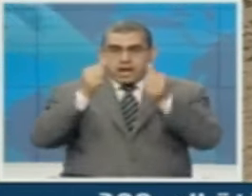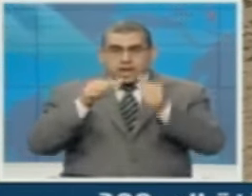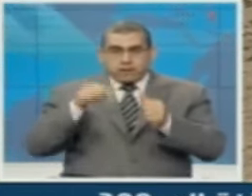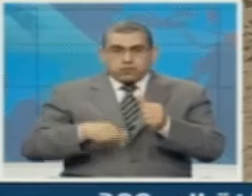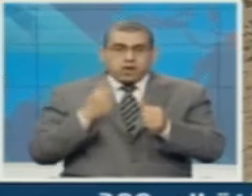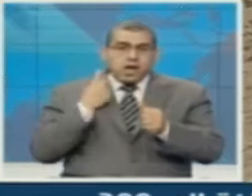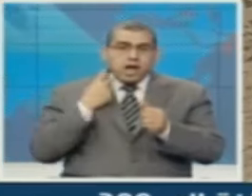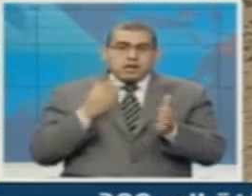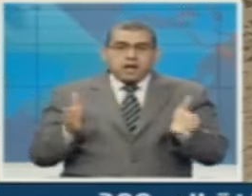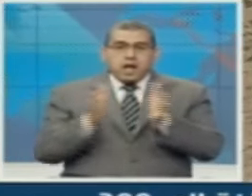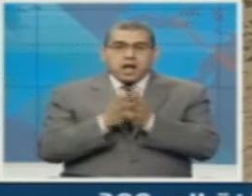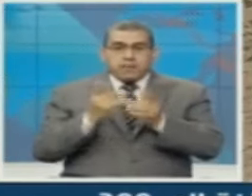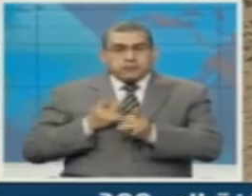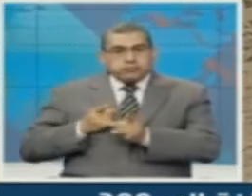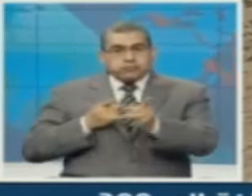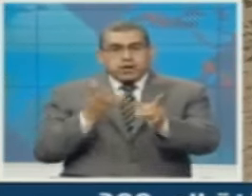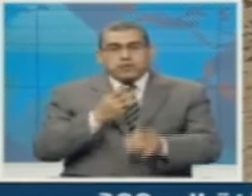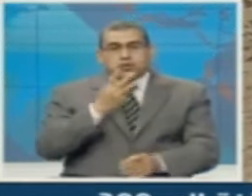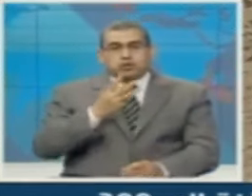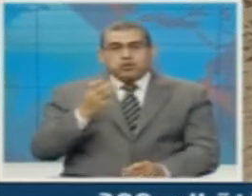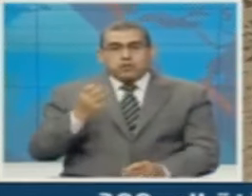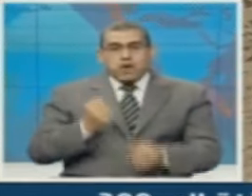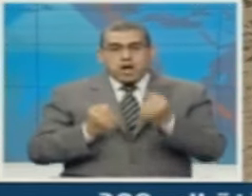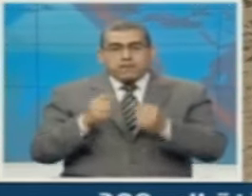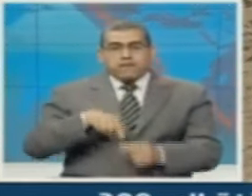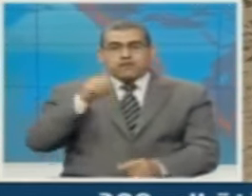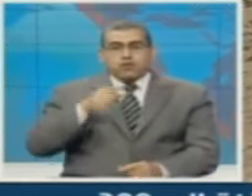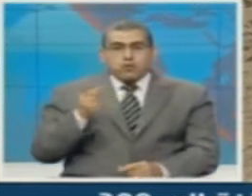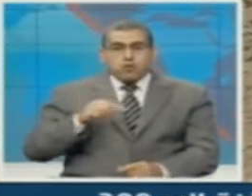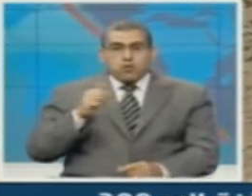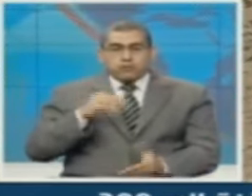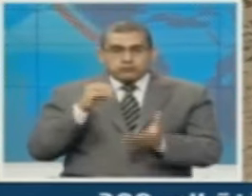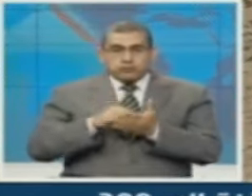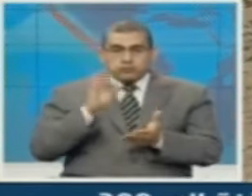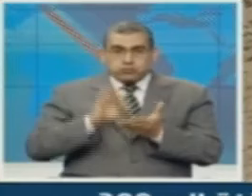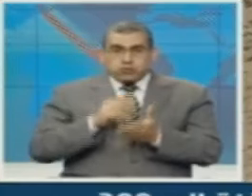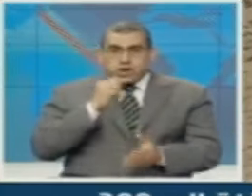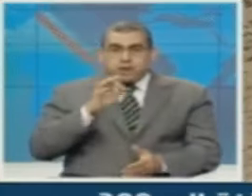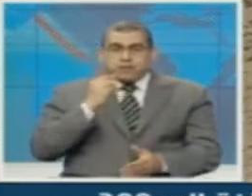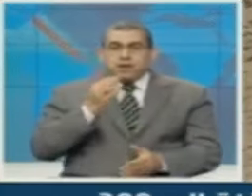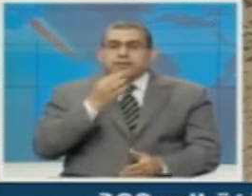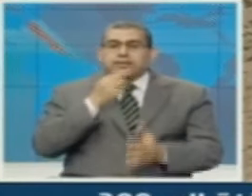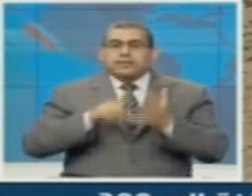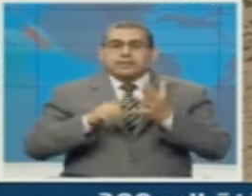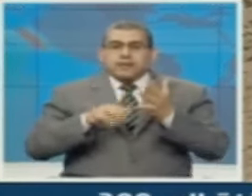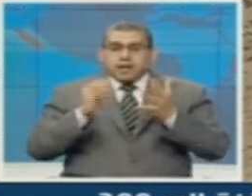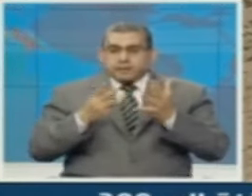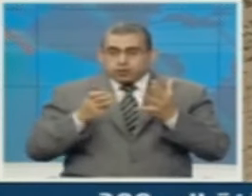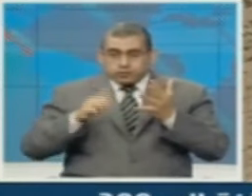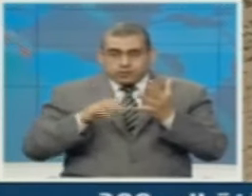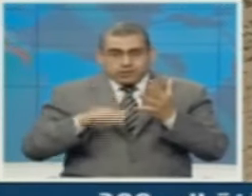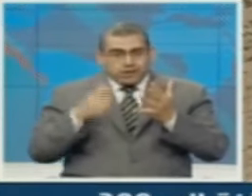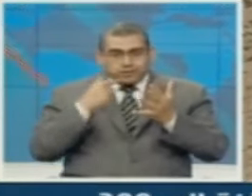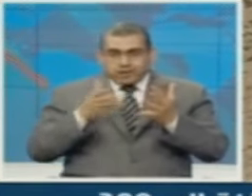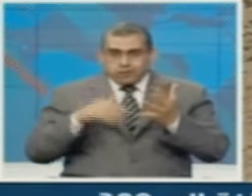عدد دخول الشاحنات إلى 300 شاحنة يوميا، من المفترض أن يكون هذا هو الحد الأدنى لدخول